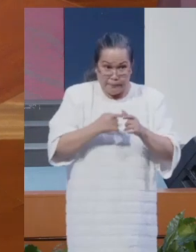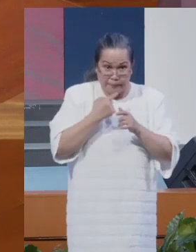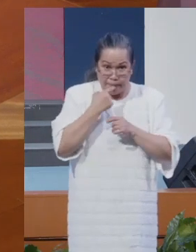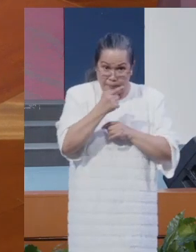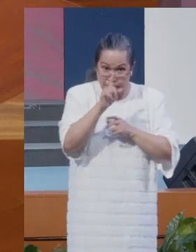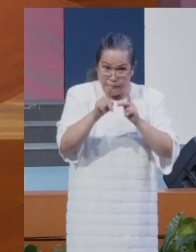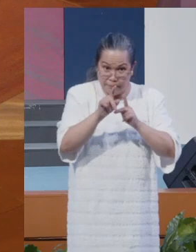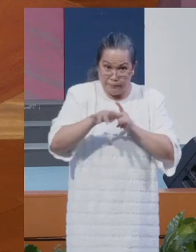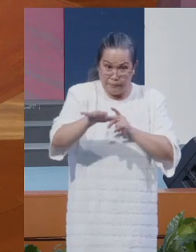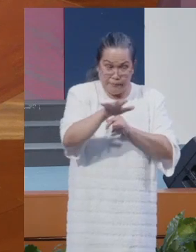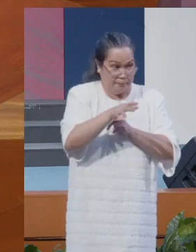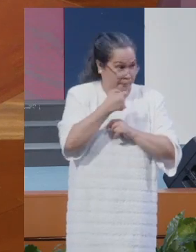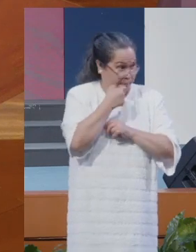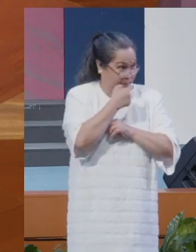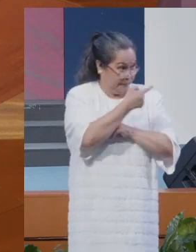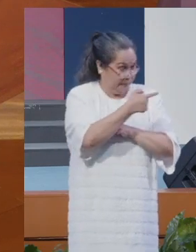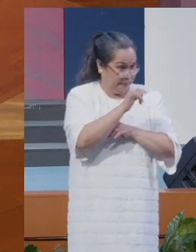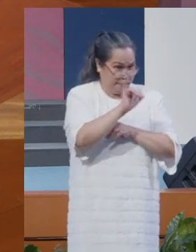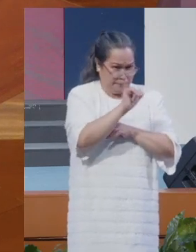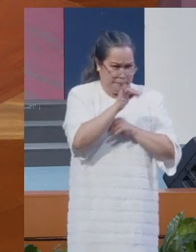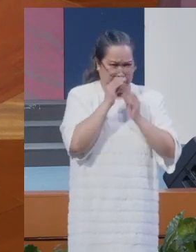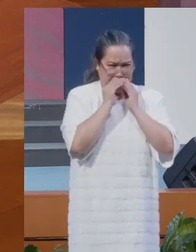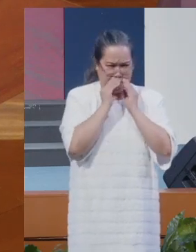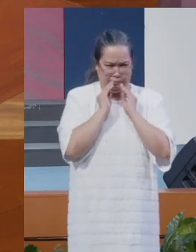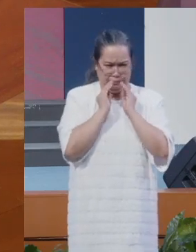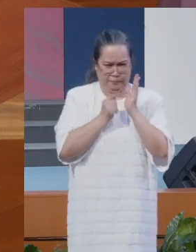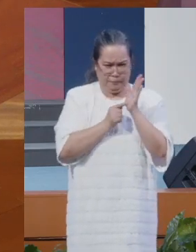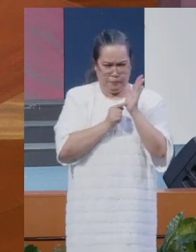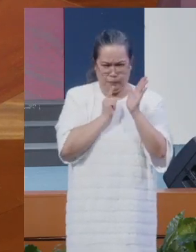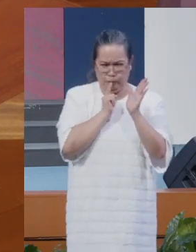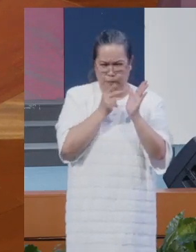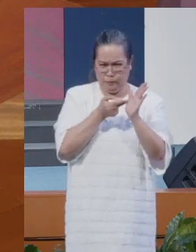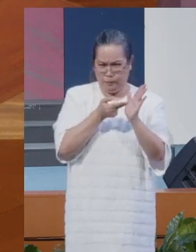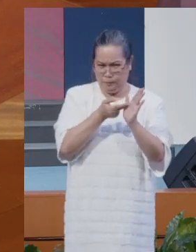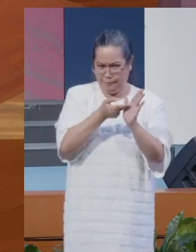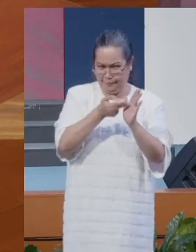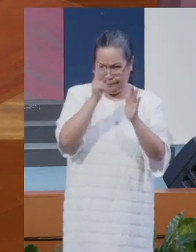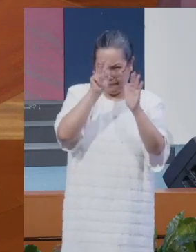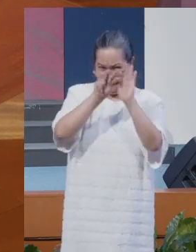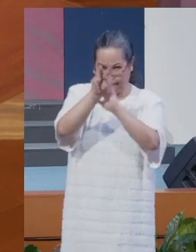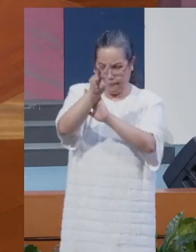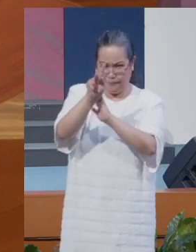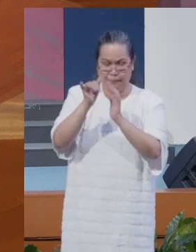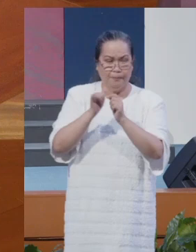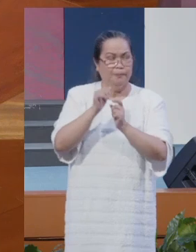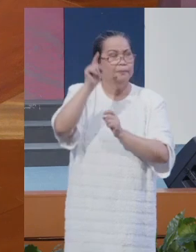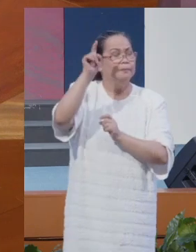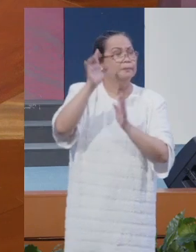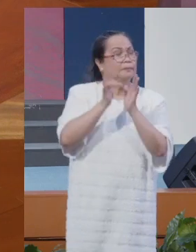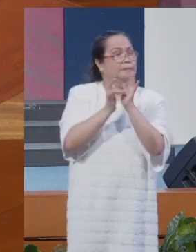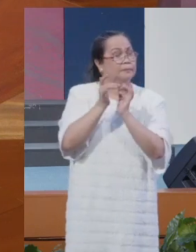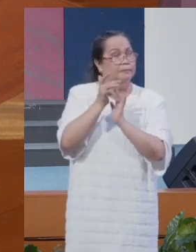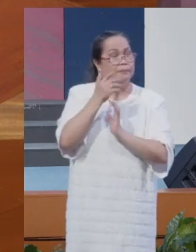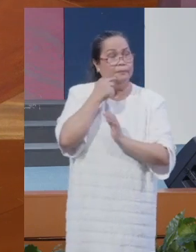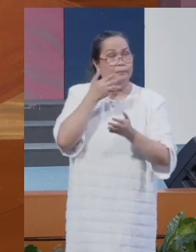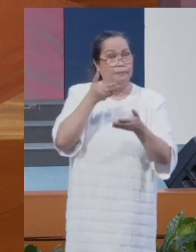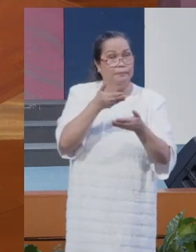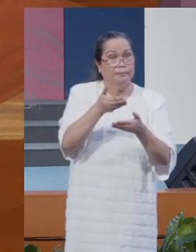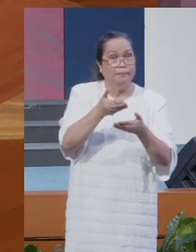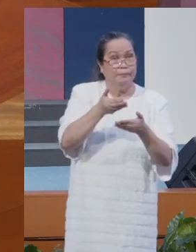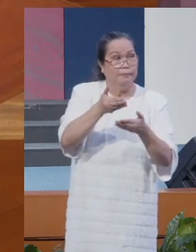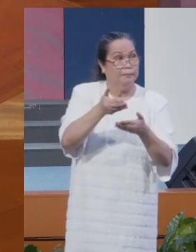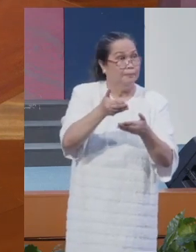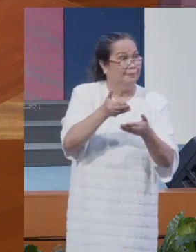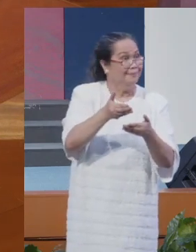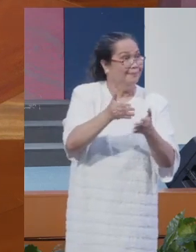mga tao, nagbitaw ng isang malungkot na katotohanan at propesiya ang ating Panginoon, ang papalapit na takdang araw